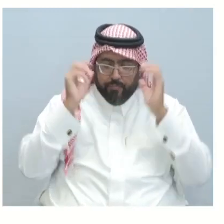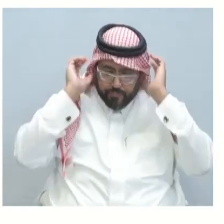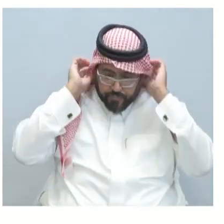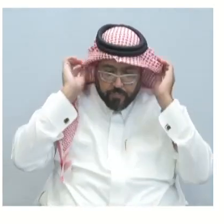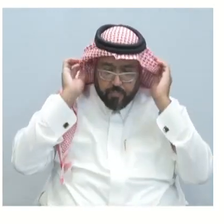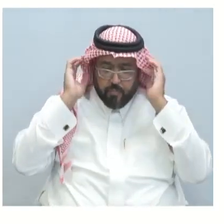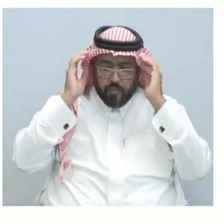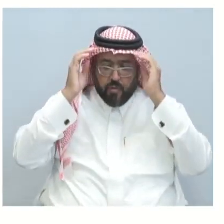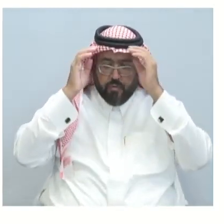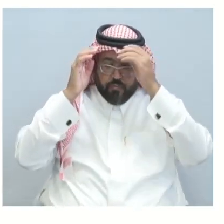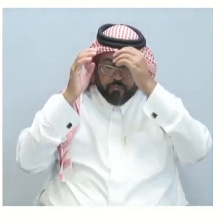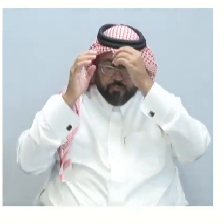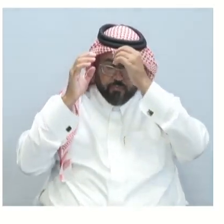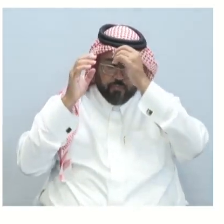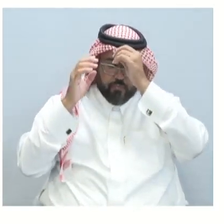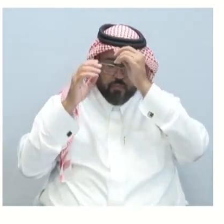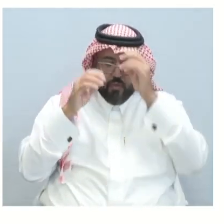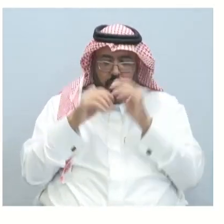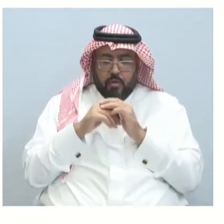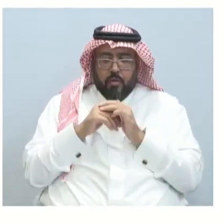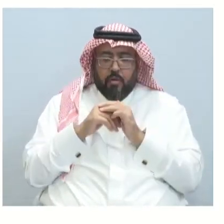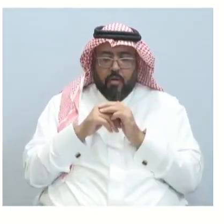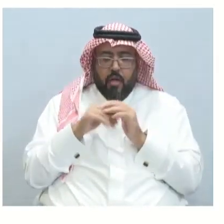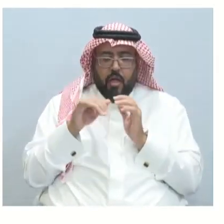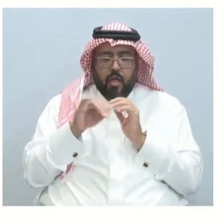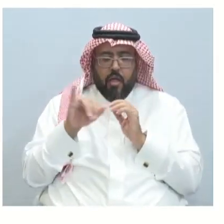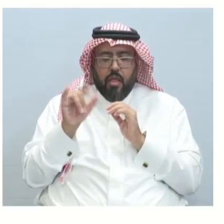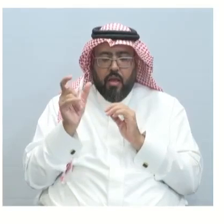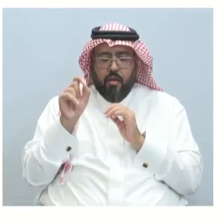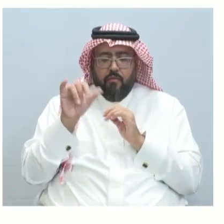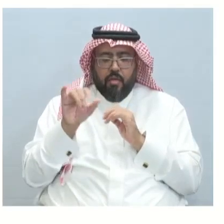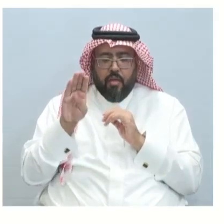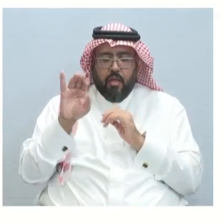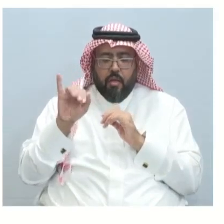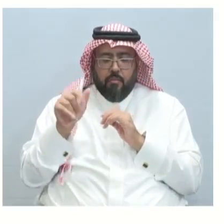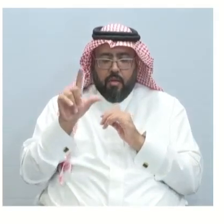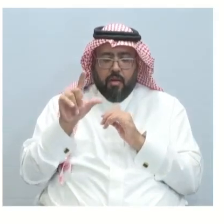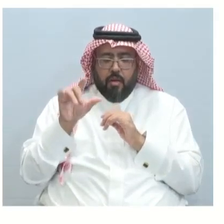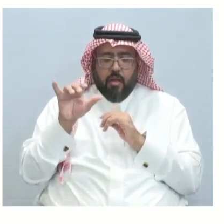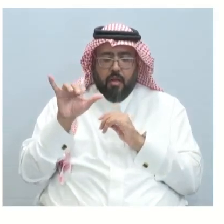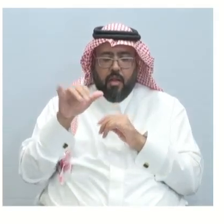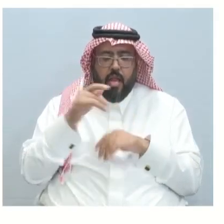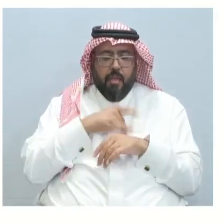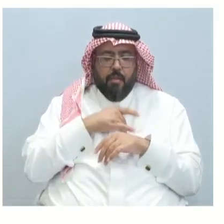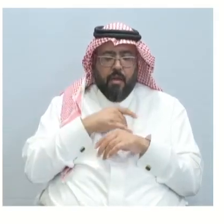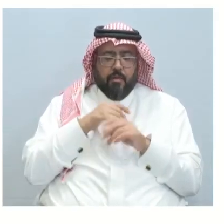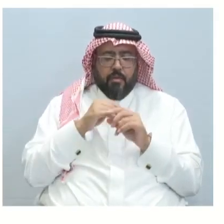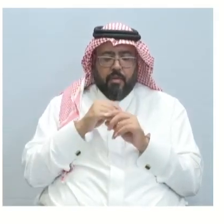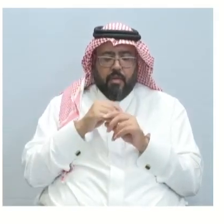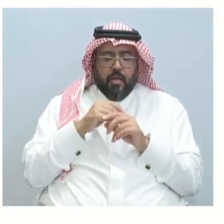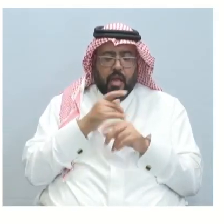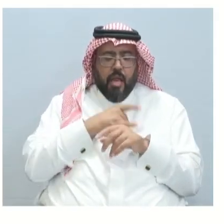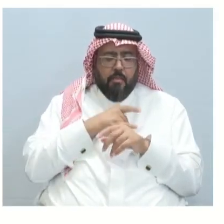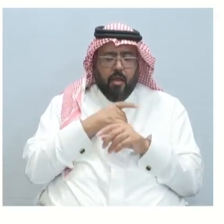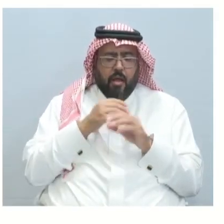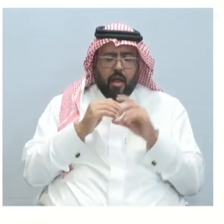بينهما احسنتم نقول ينفي كمال الايمان لمن لا يامن جاره شره فالايمان